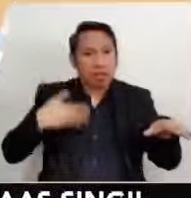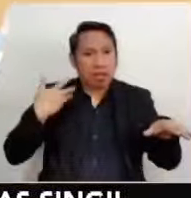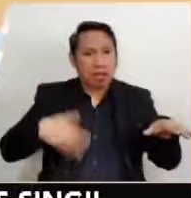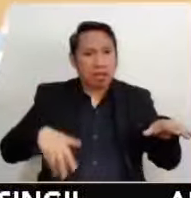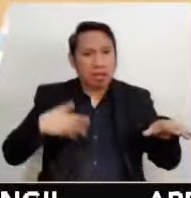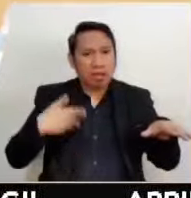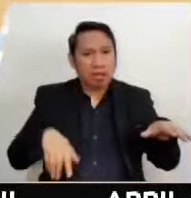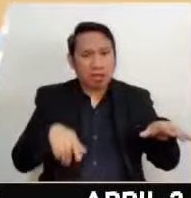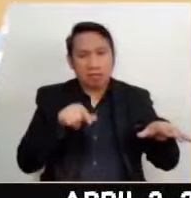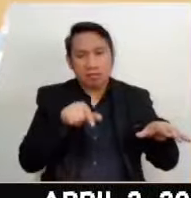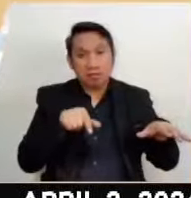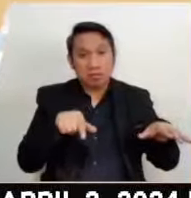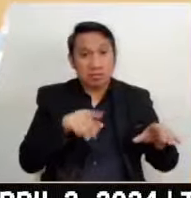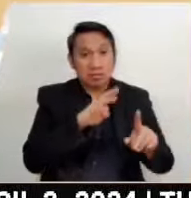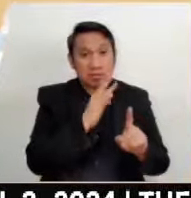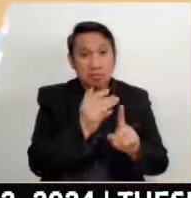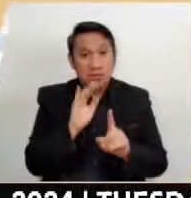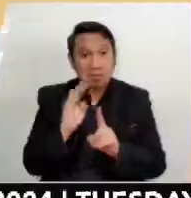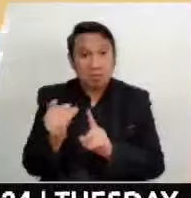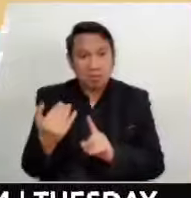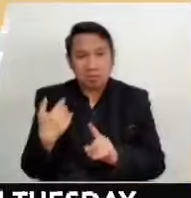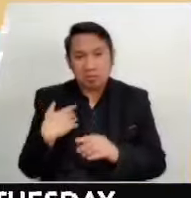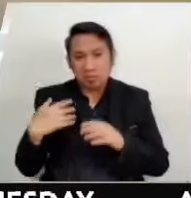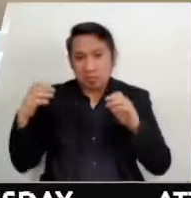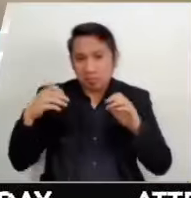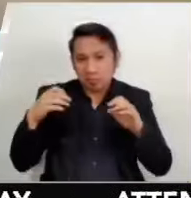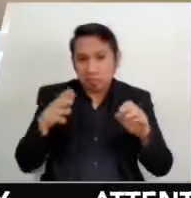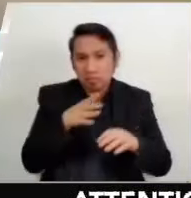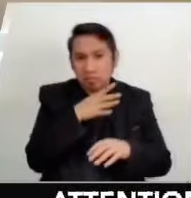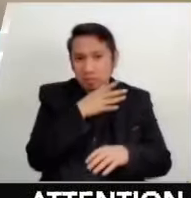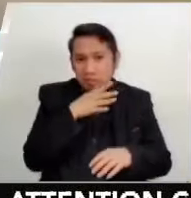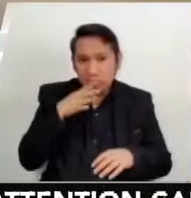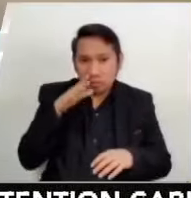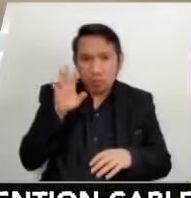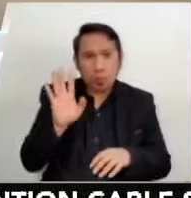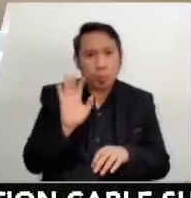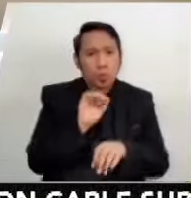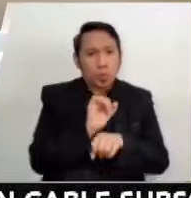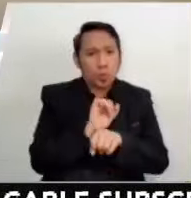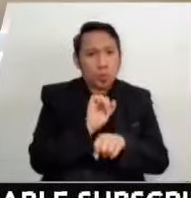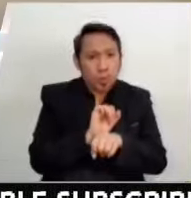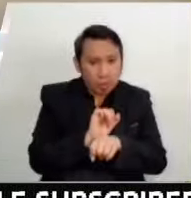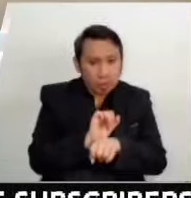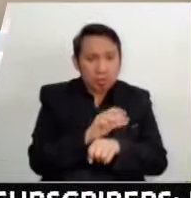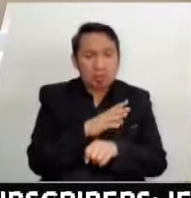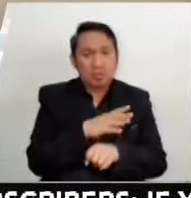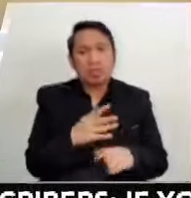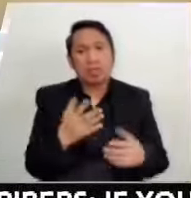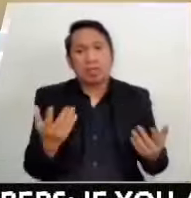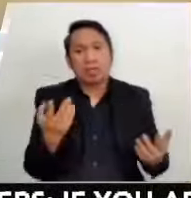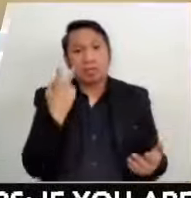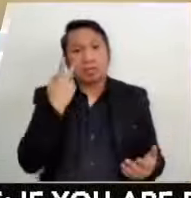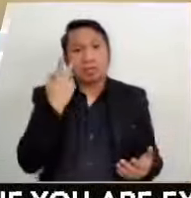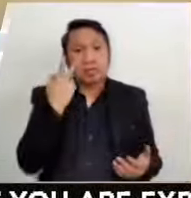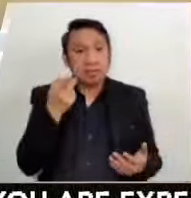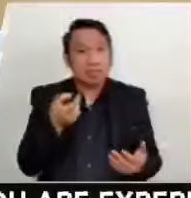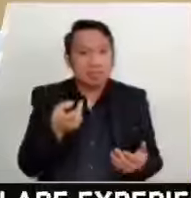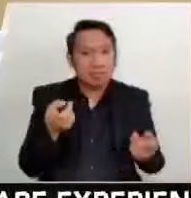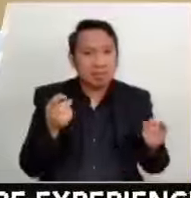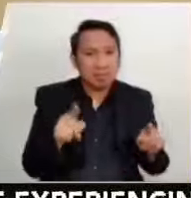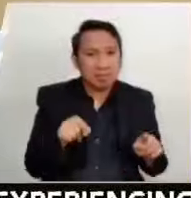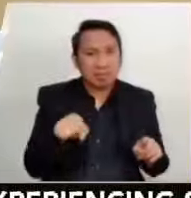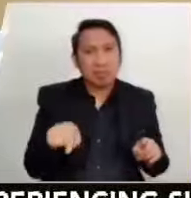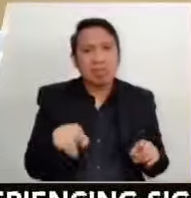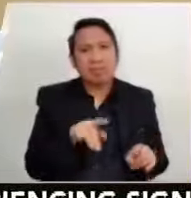sa mga barangay ay umaasa sa pagsasaka bilang pangunahing hanapbuhay makikita ang sitwasyon sa mga sapa nawala ng